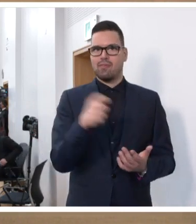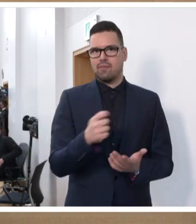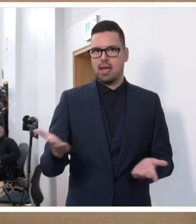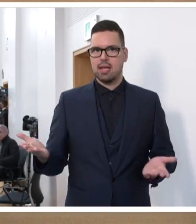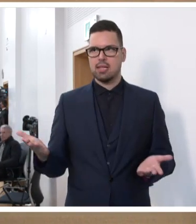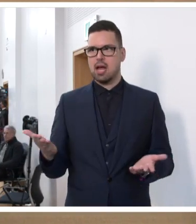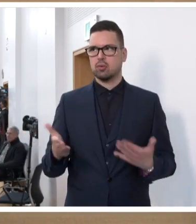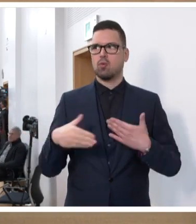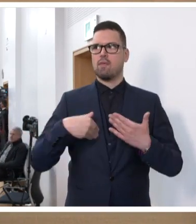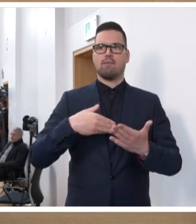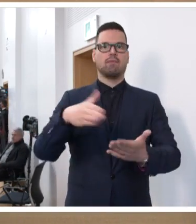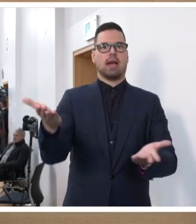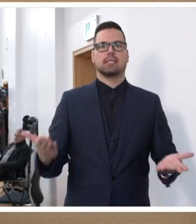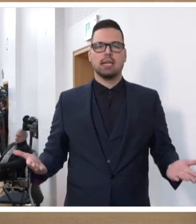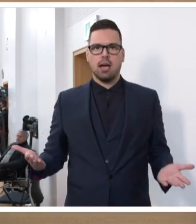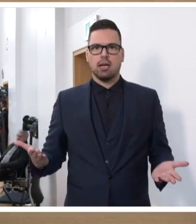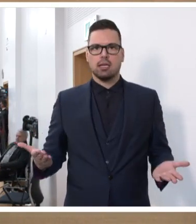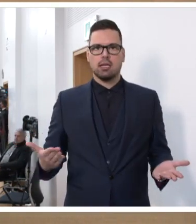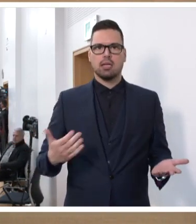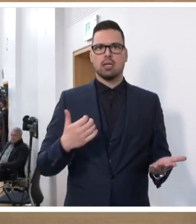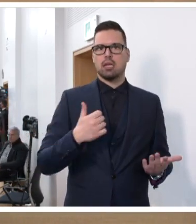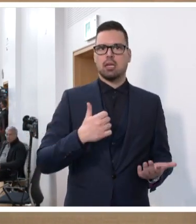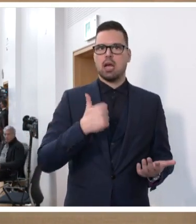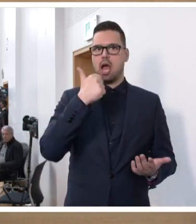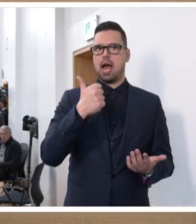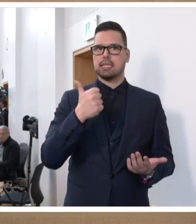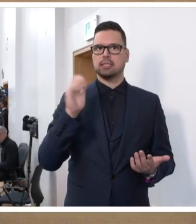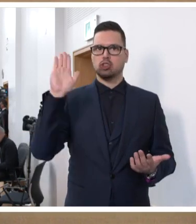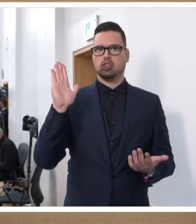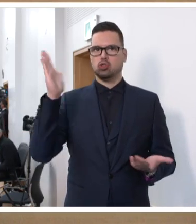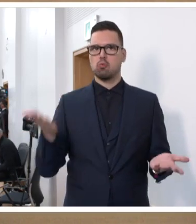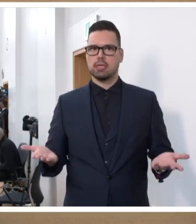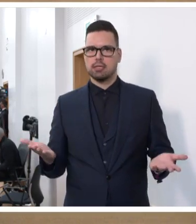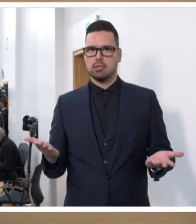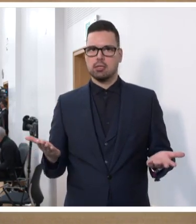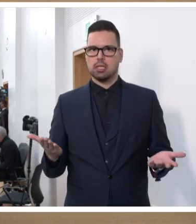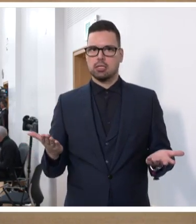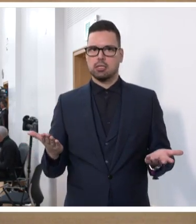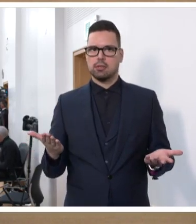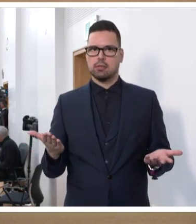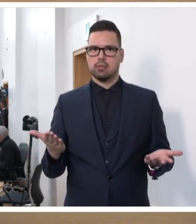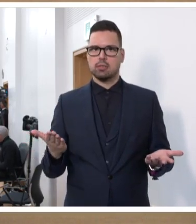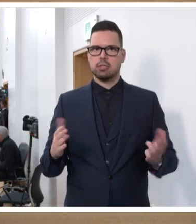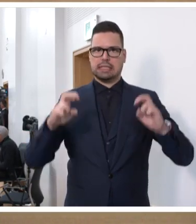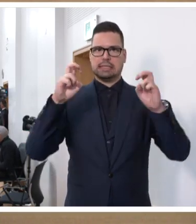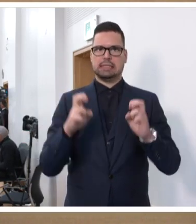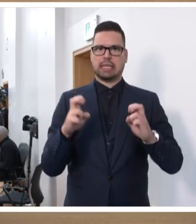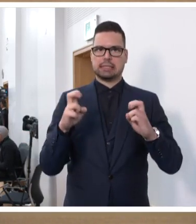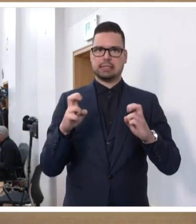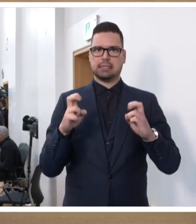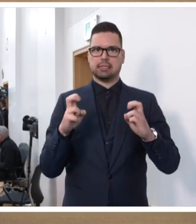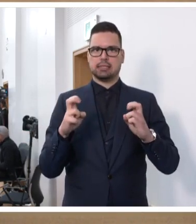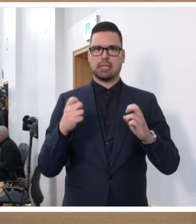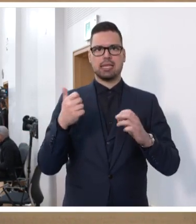Bürgern noch zumuten, dass seine Stimme bei dem aktuellen Wahlrecht de facto als Sitz im Parlament